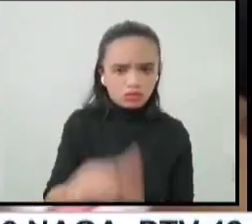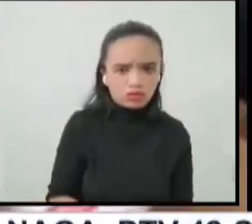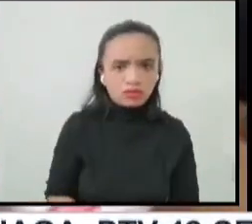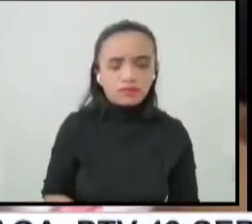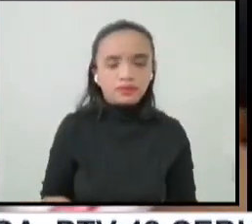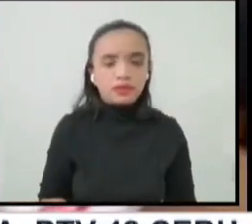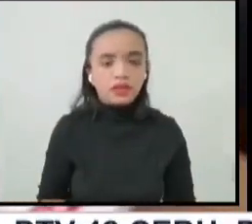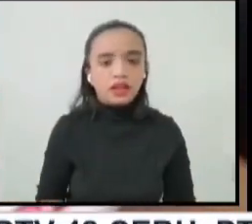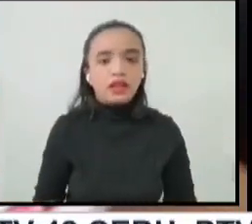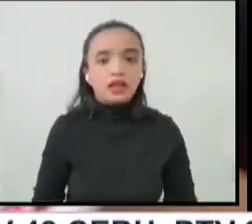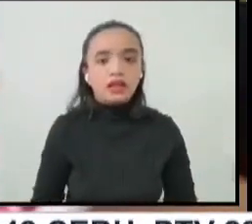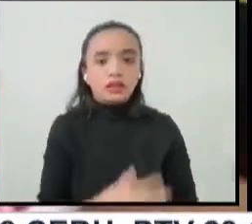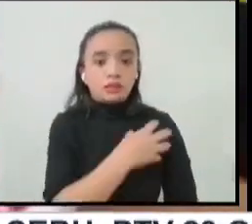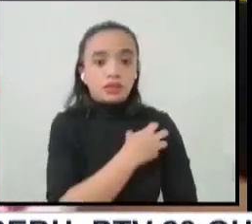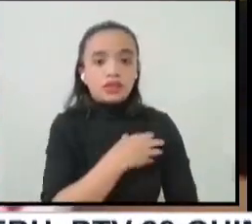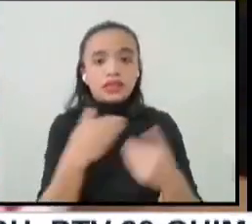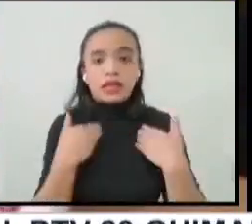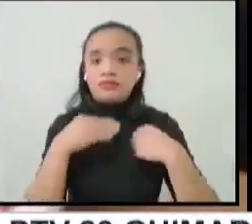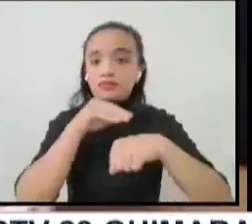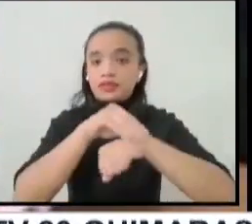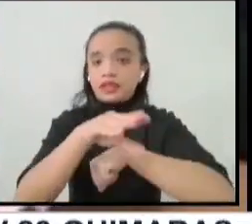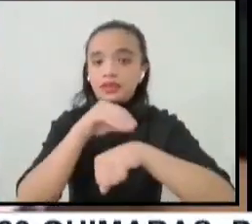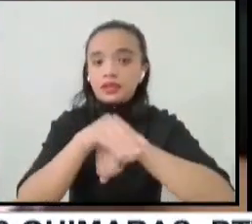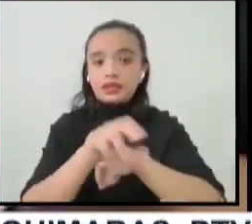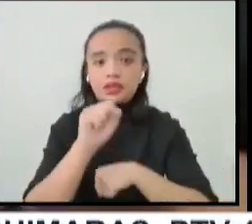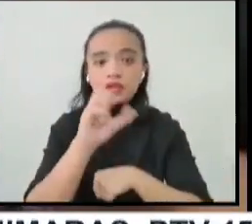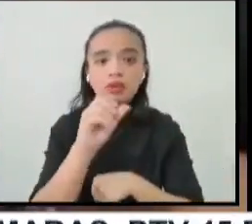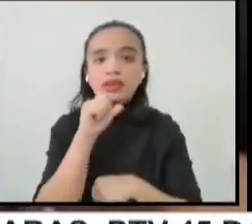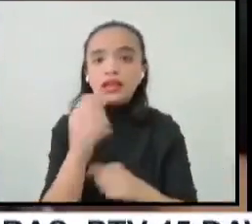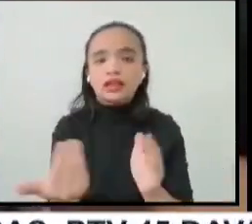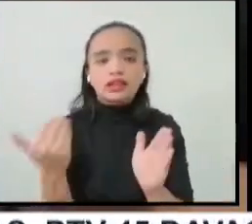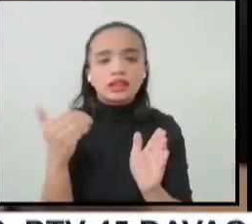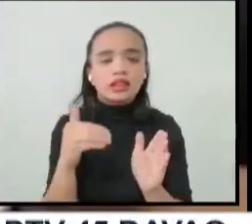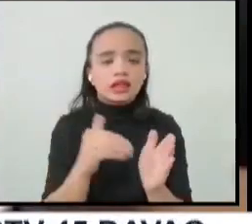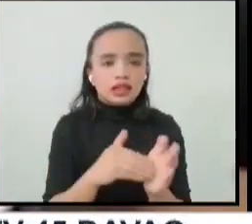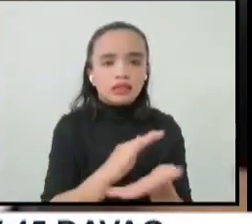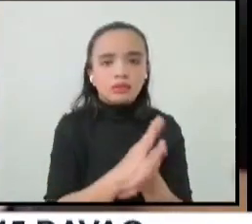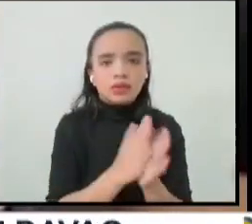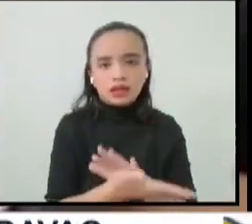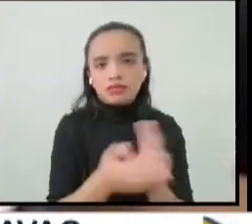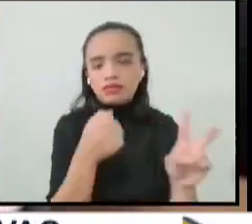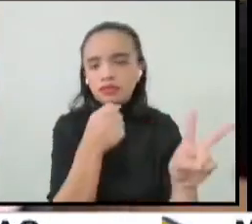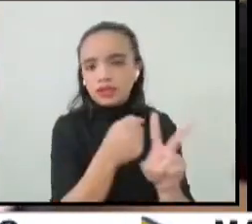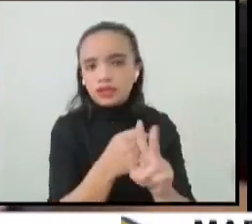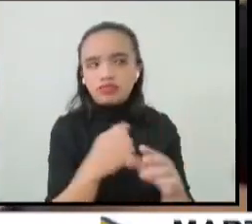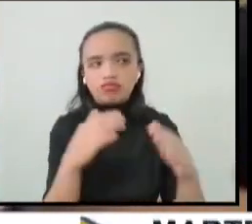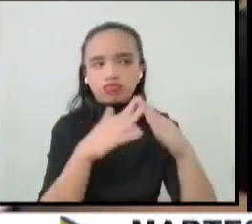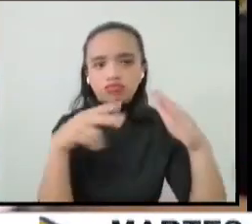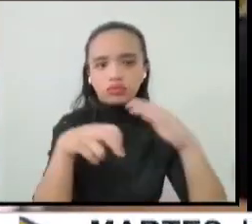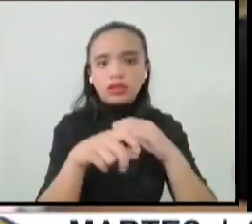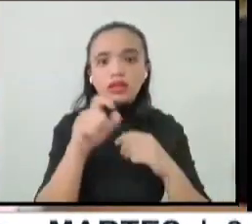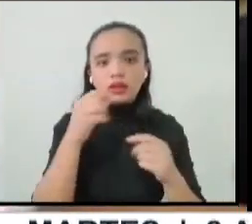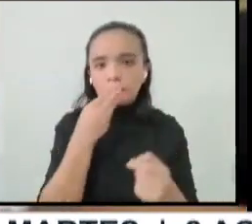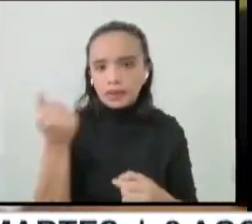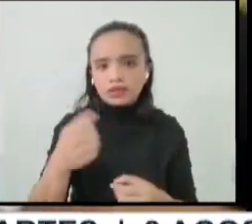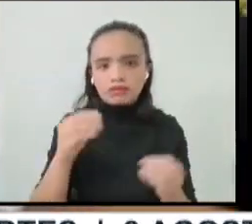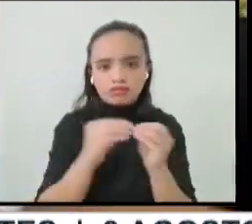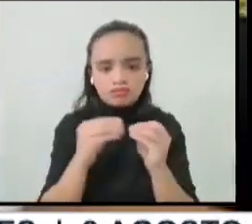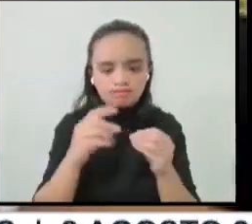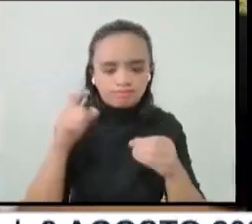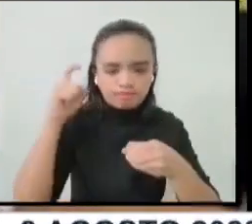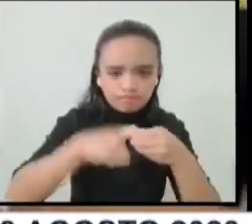mga otoridad para hindi mabiktima ng akyat bahay. I-lock nila mabuti yung bahay nila, itago yung